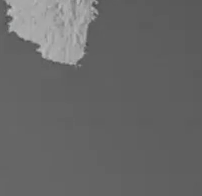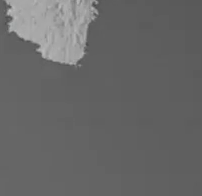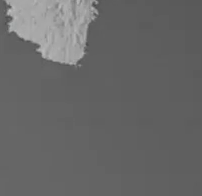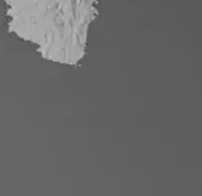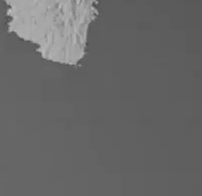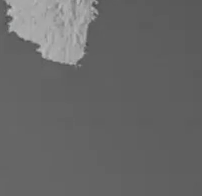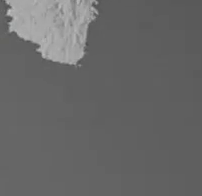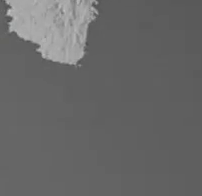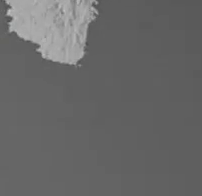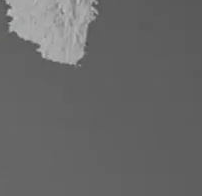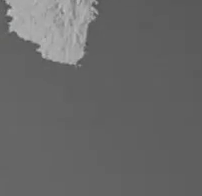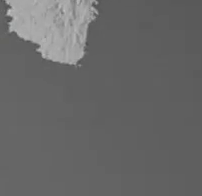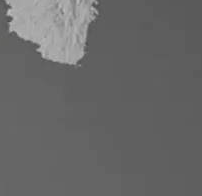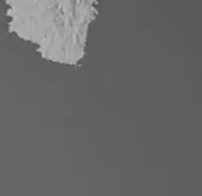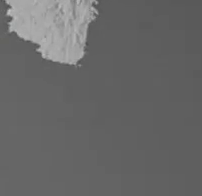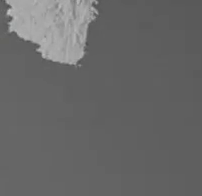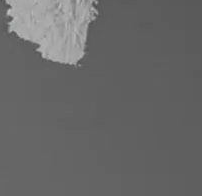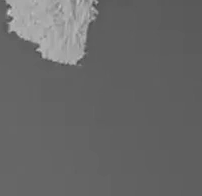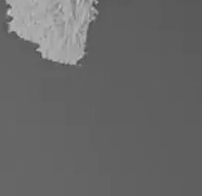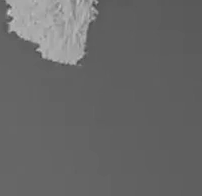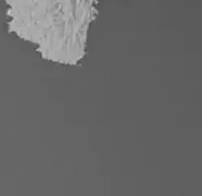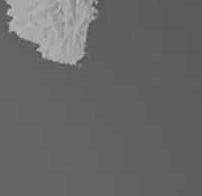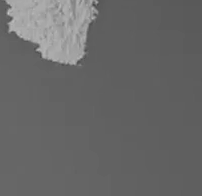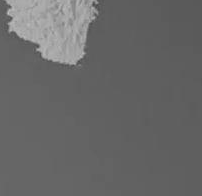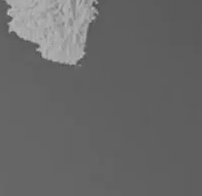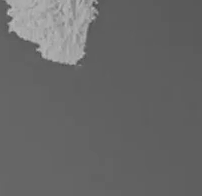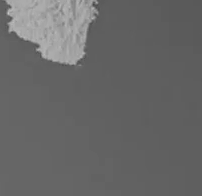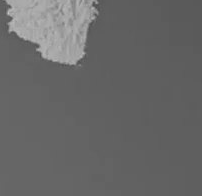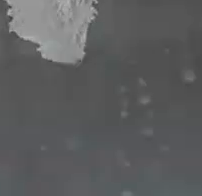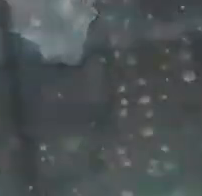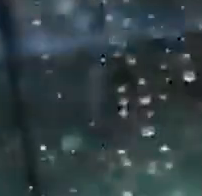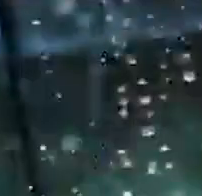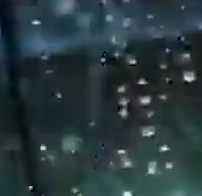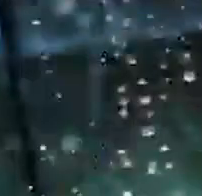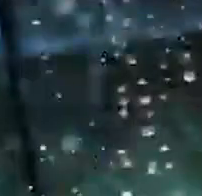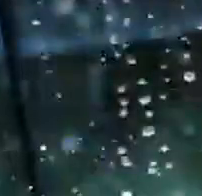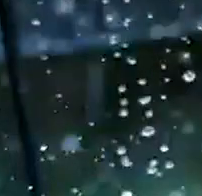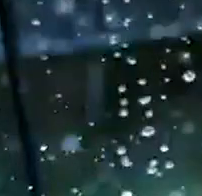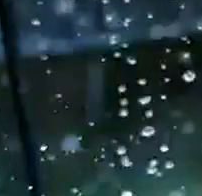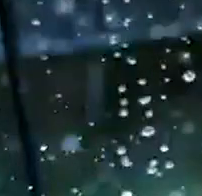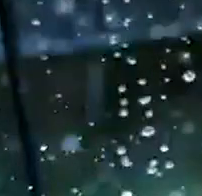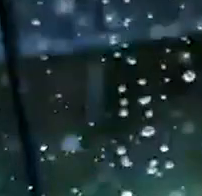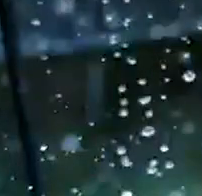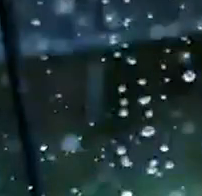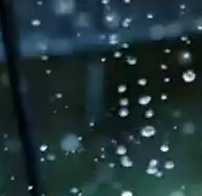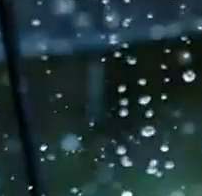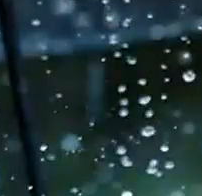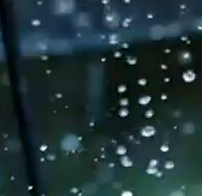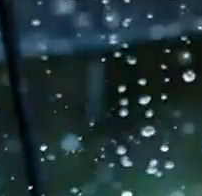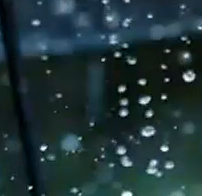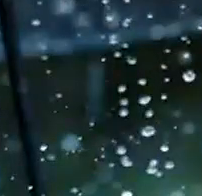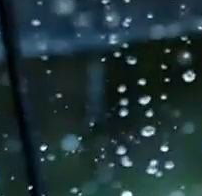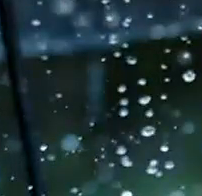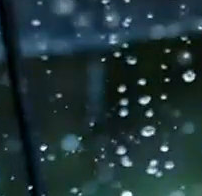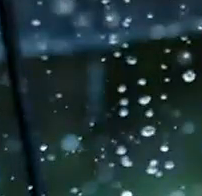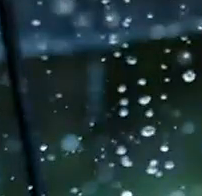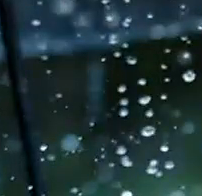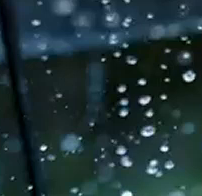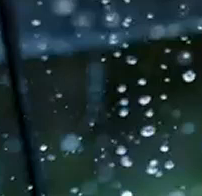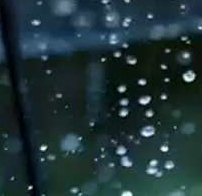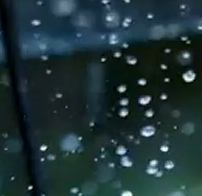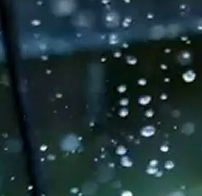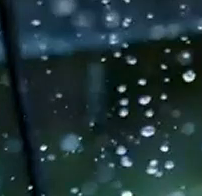강한데요. 시간당 10mm 안팎의 비가 내리고 있습니다. 이미 전남의 11개 시군에는 호우주의보가 발효가